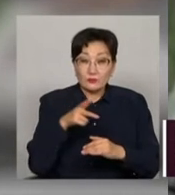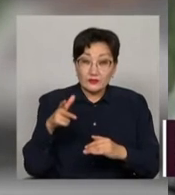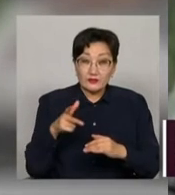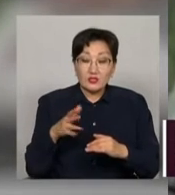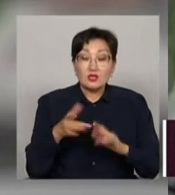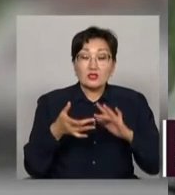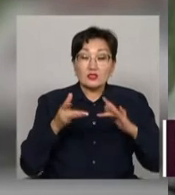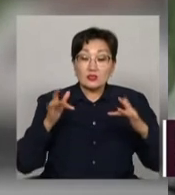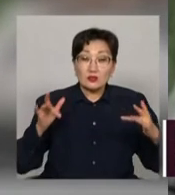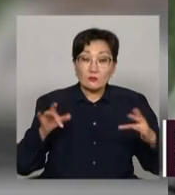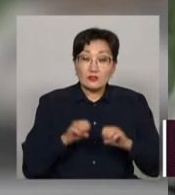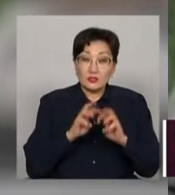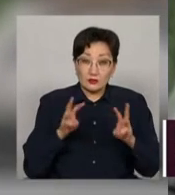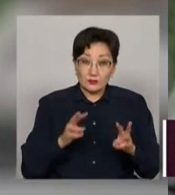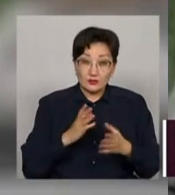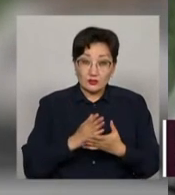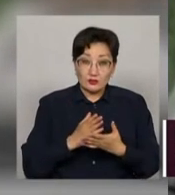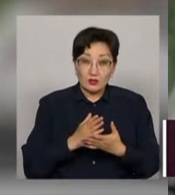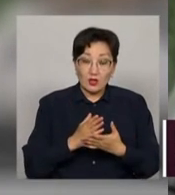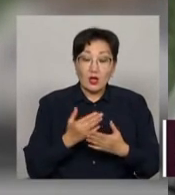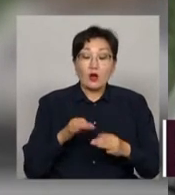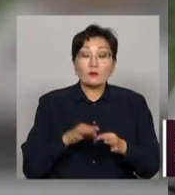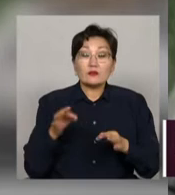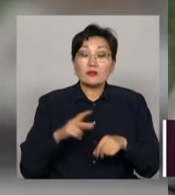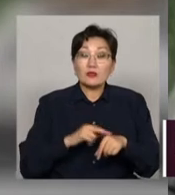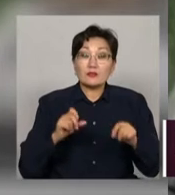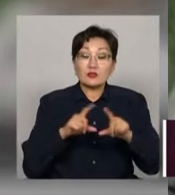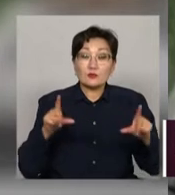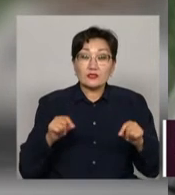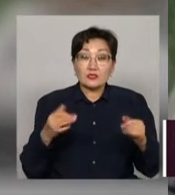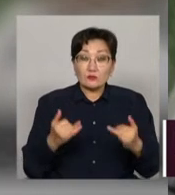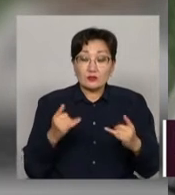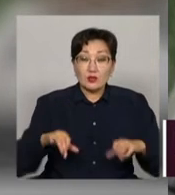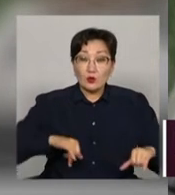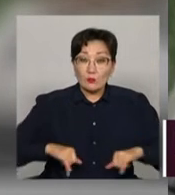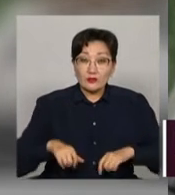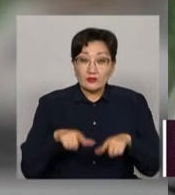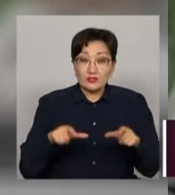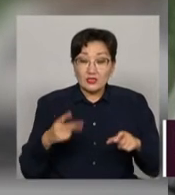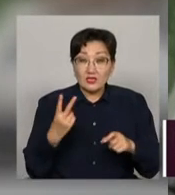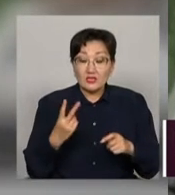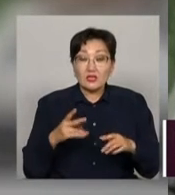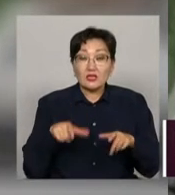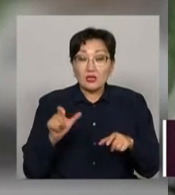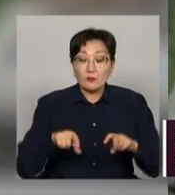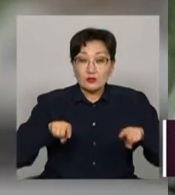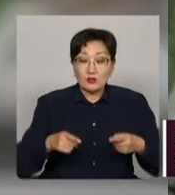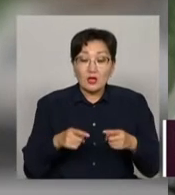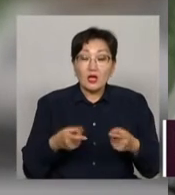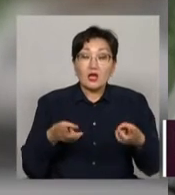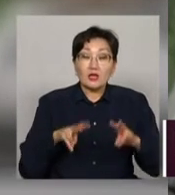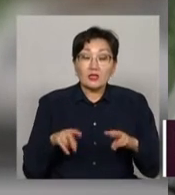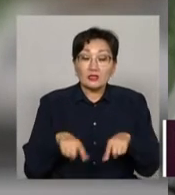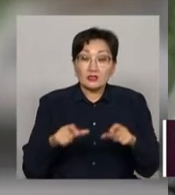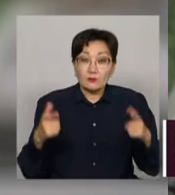жазба әлеуметтік желіде кең тарап кеткен еді. Облыстық полиция департамент әзірге бұзақылардың тек 2-ін ұсталып қалғандарына іздеу